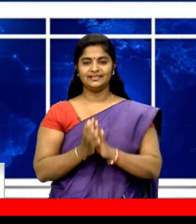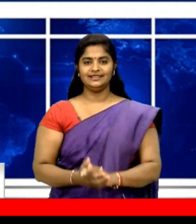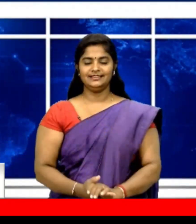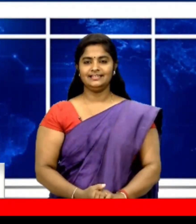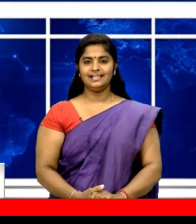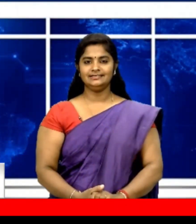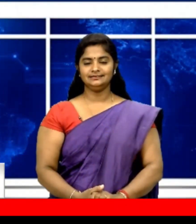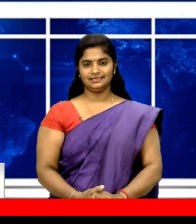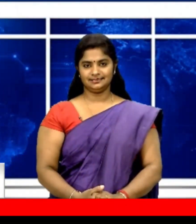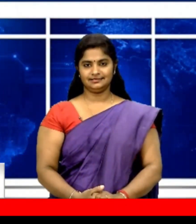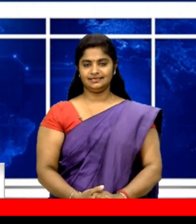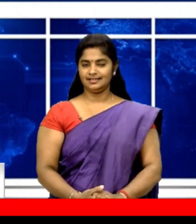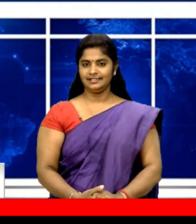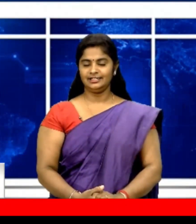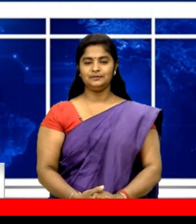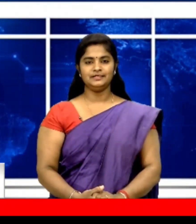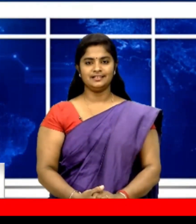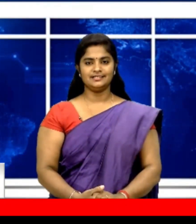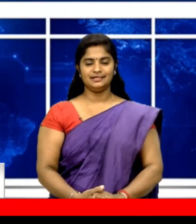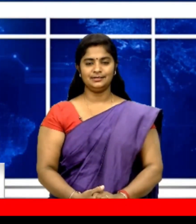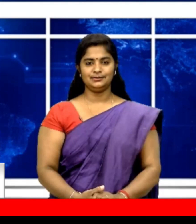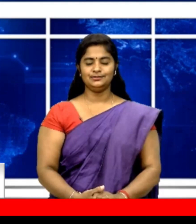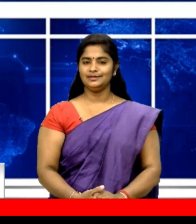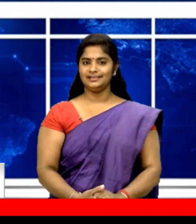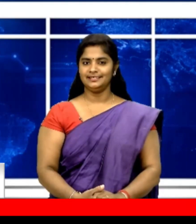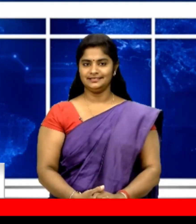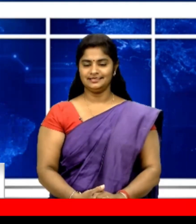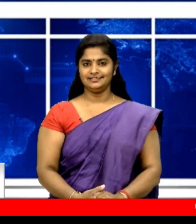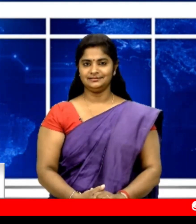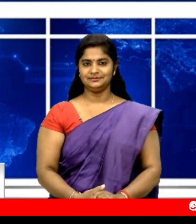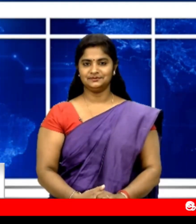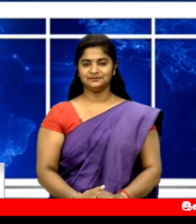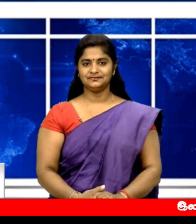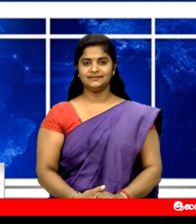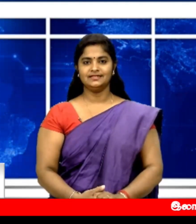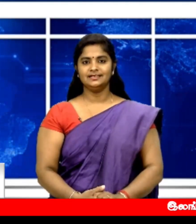வணக்கம். டான் காலை நேர பிரதான செய்திகளோடு மாலினியதன்.